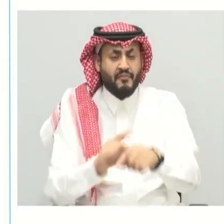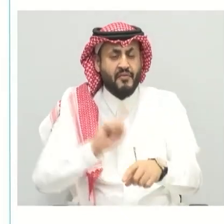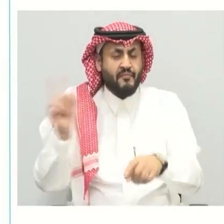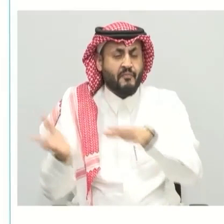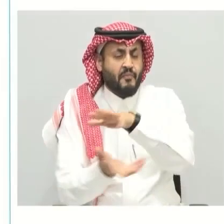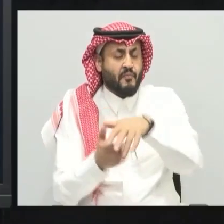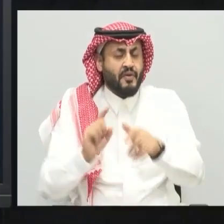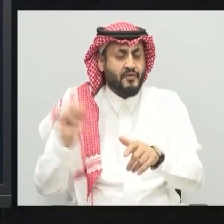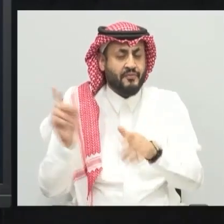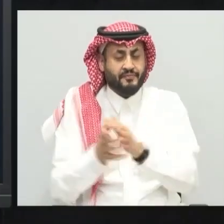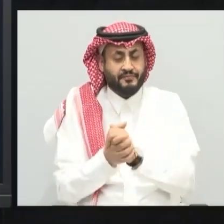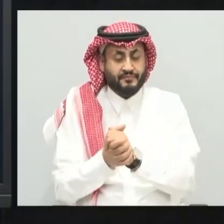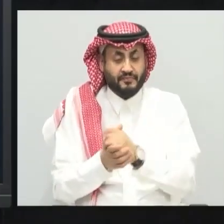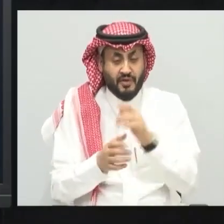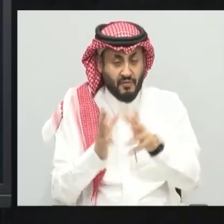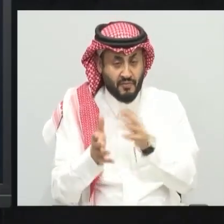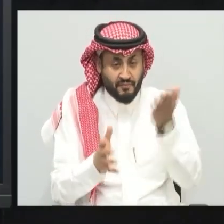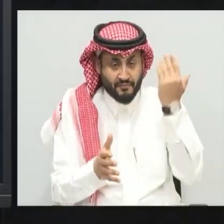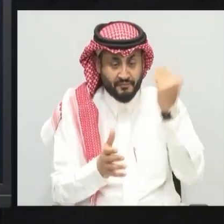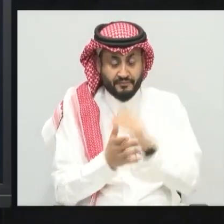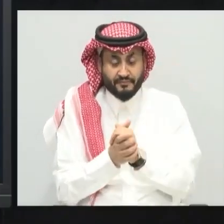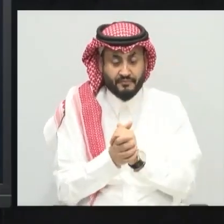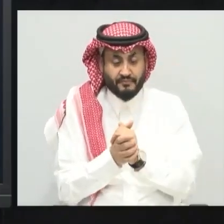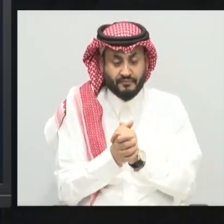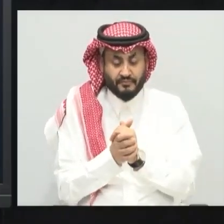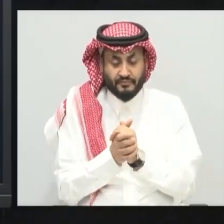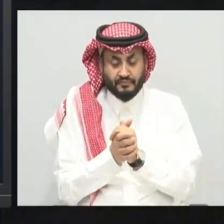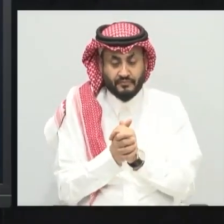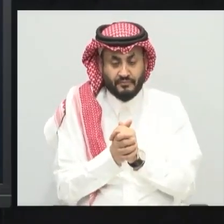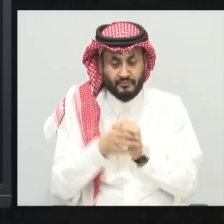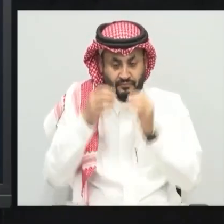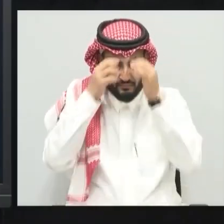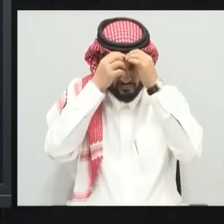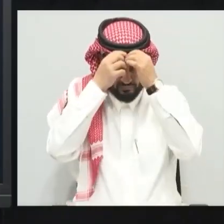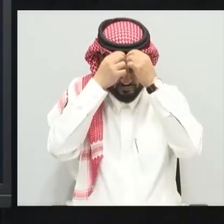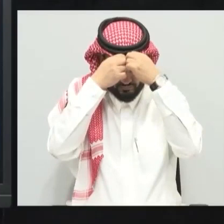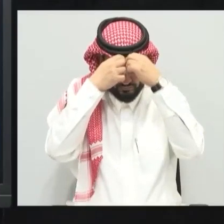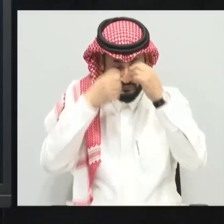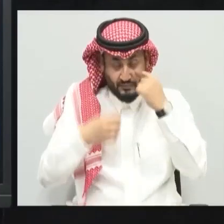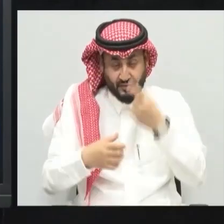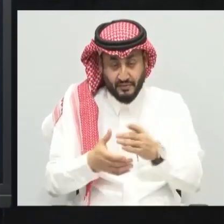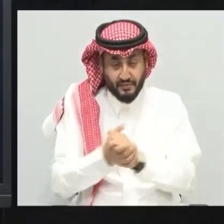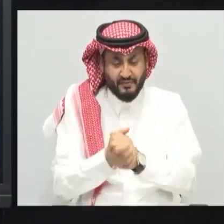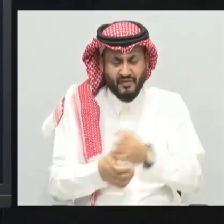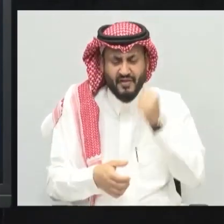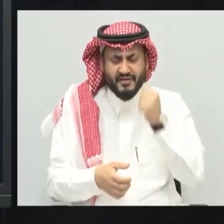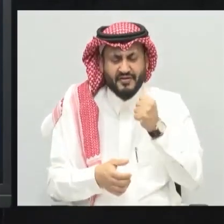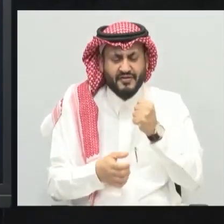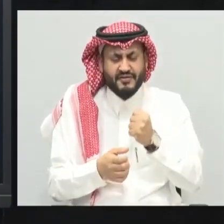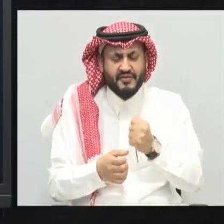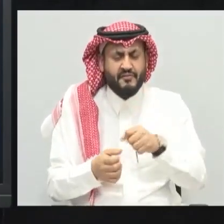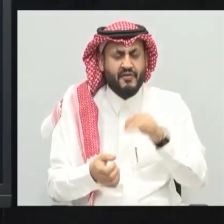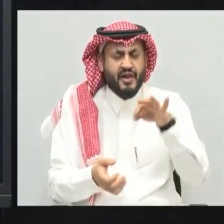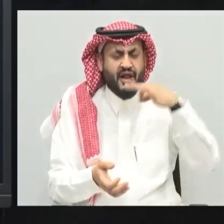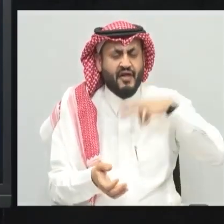واشرنا لذلك سابقا في الدرس السابق انه لربما قد يجد اشخاص صعوبه في الحصول على